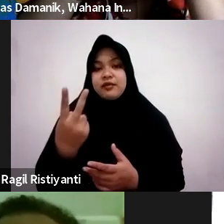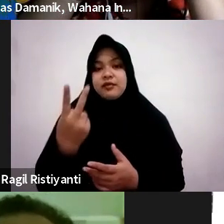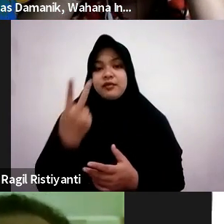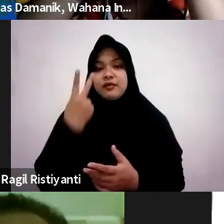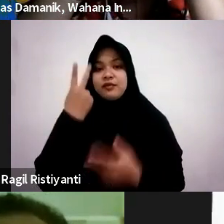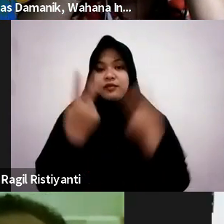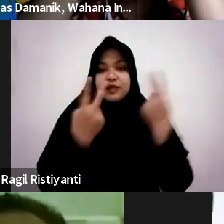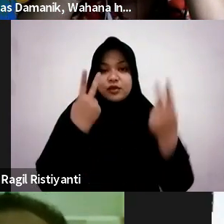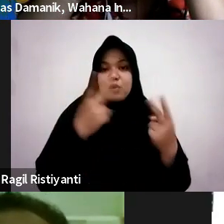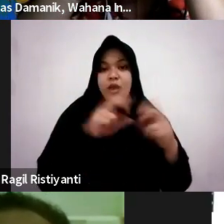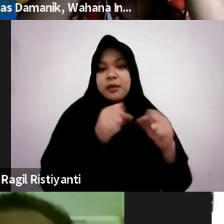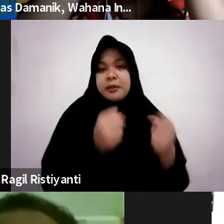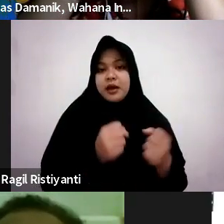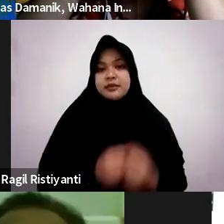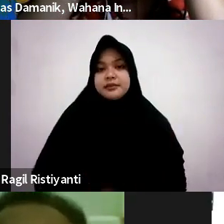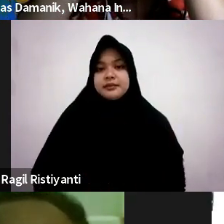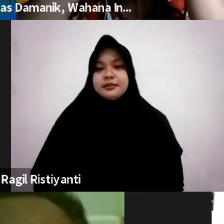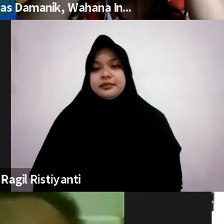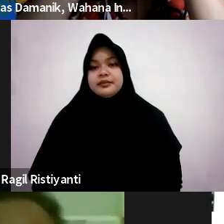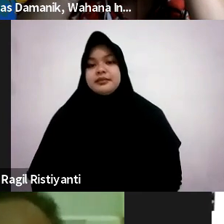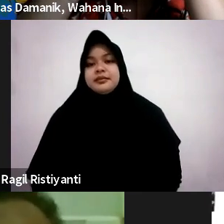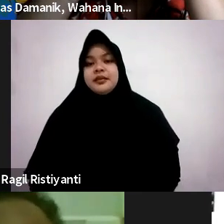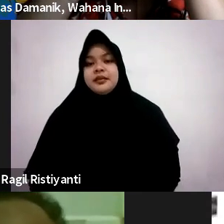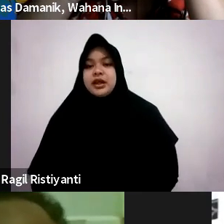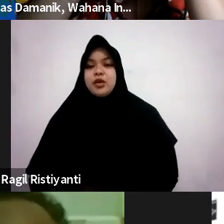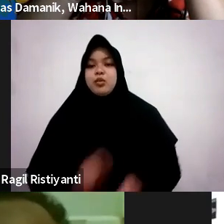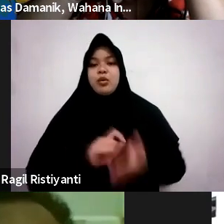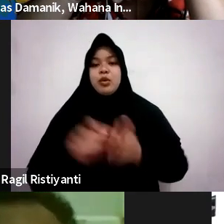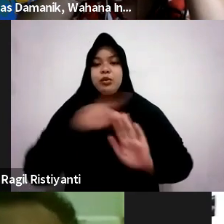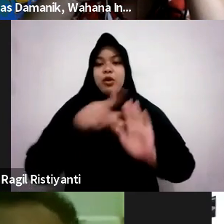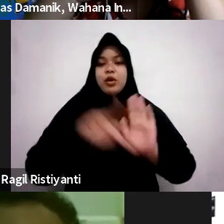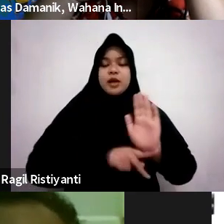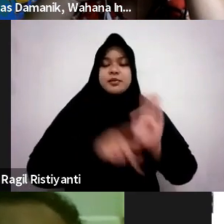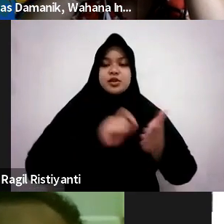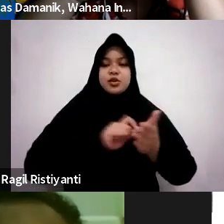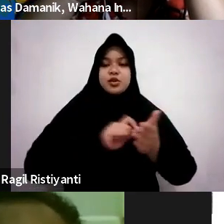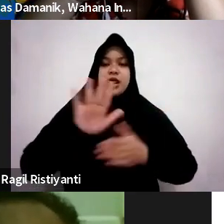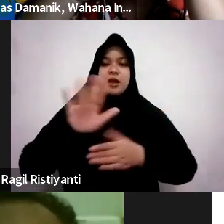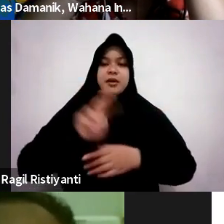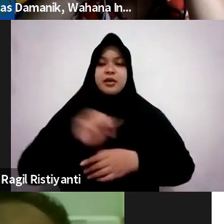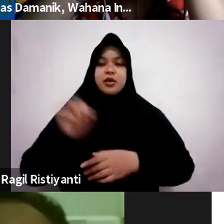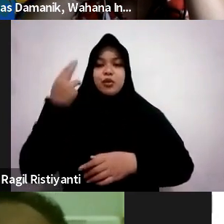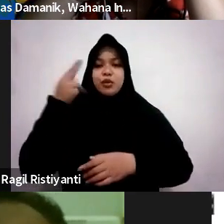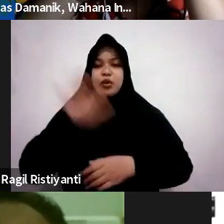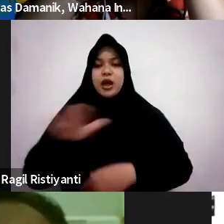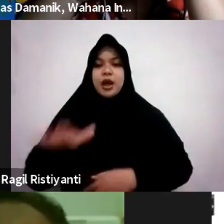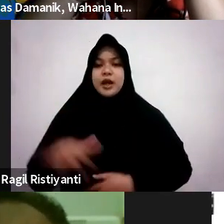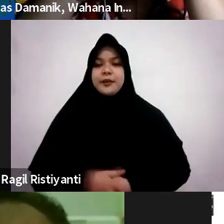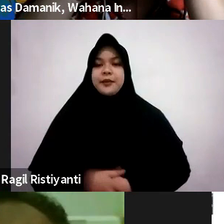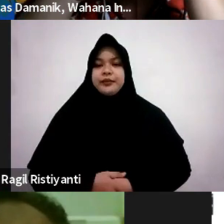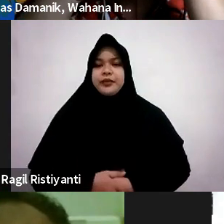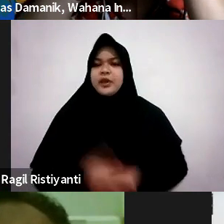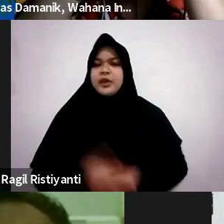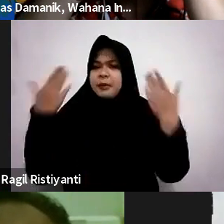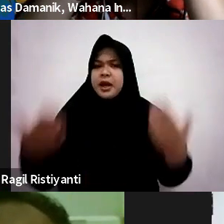bikin live itulah program apa namanya sampai school-5 Pekan untuk anak-anak tunanetra itu Terus aku bilang ada apa